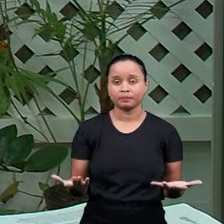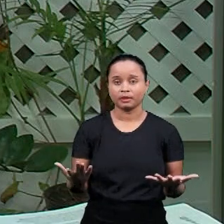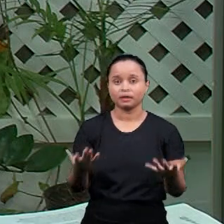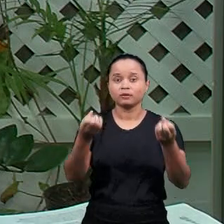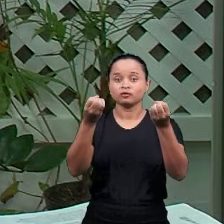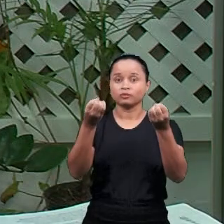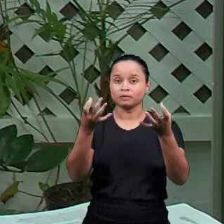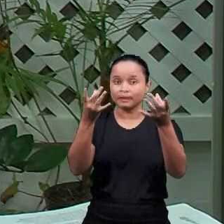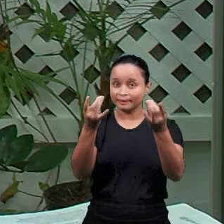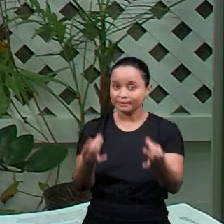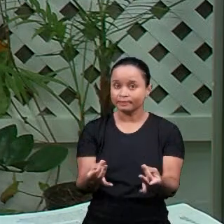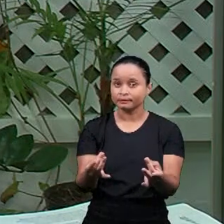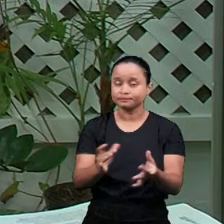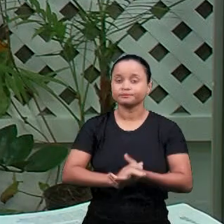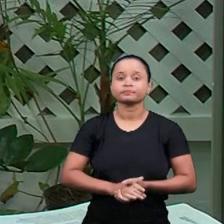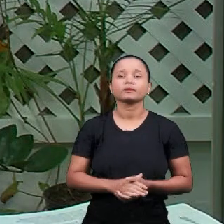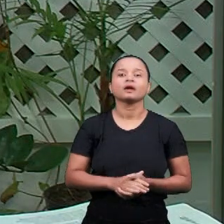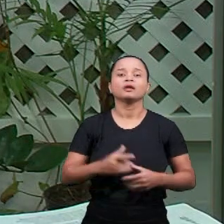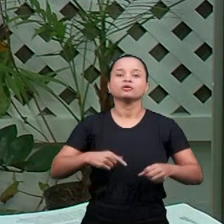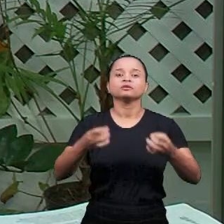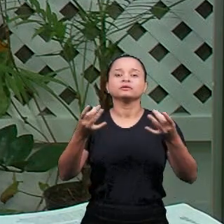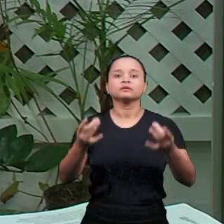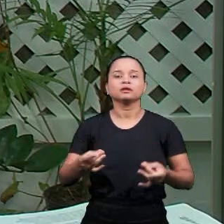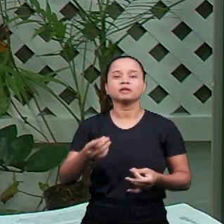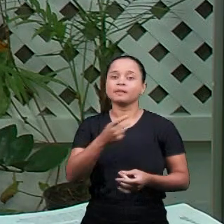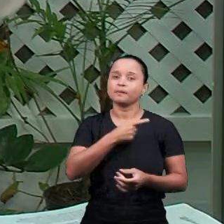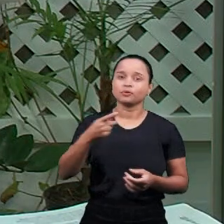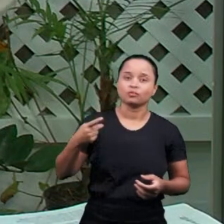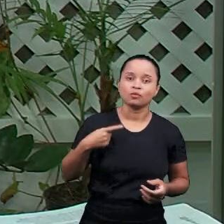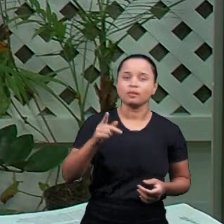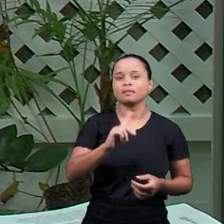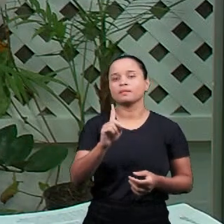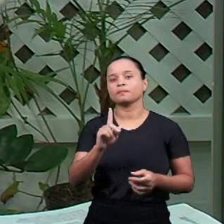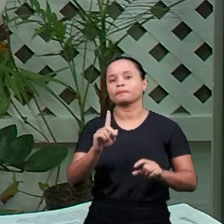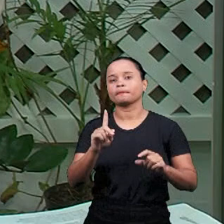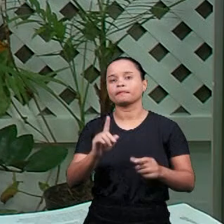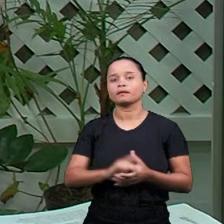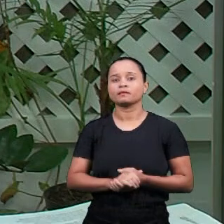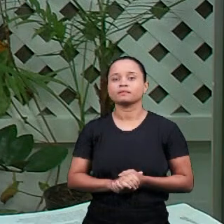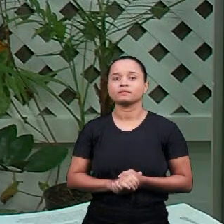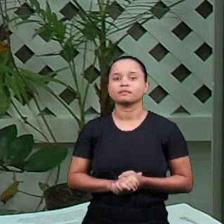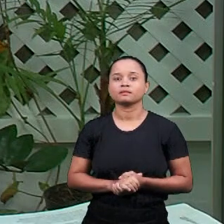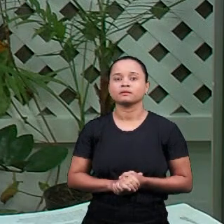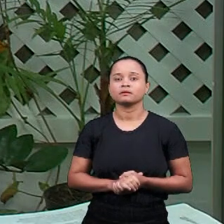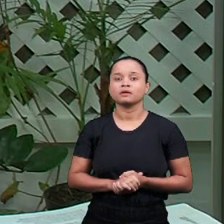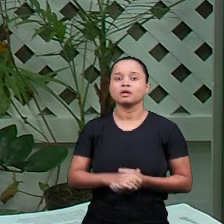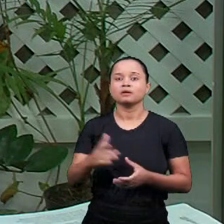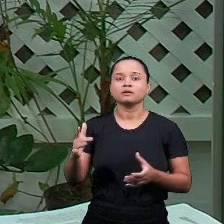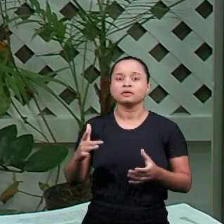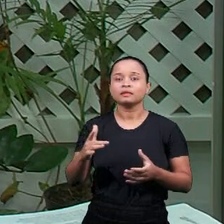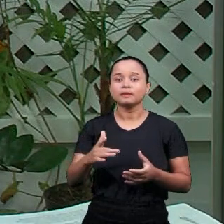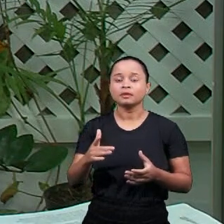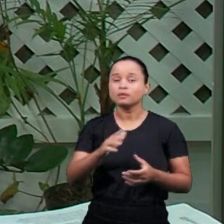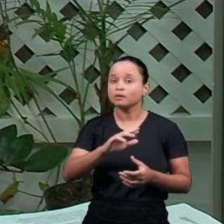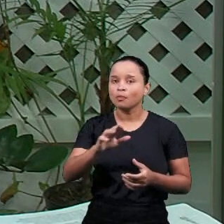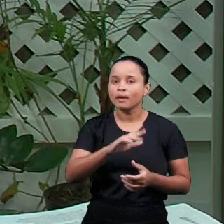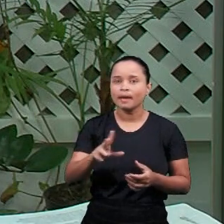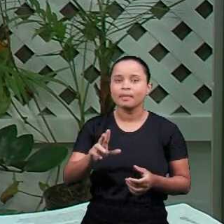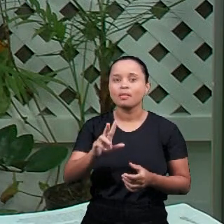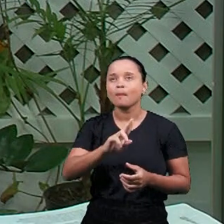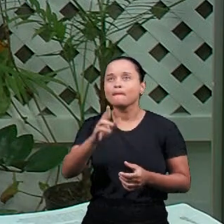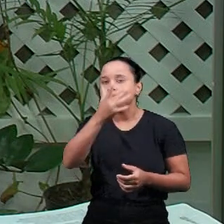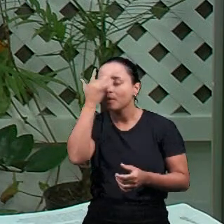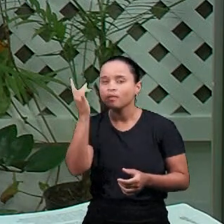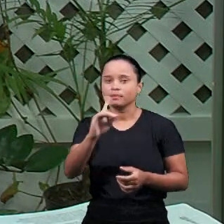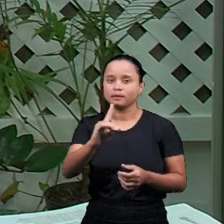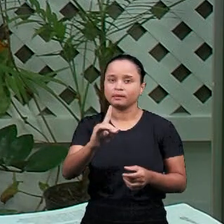comme un détail. Je ne dis pas que pasteur, je ne peux pas mettre le nom de pasteur. Je ne mets pas le nom de personne. J'étais